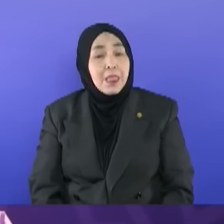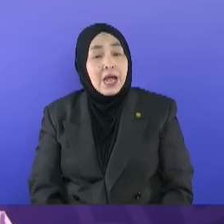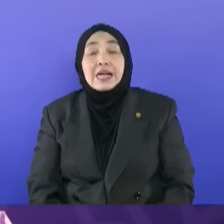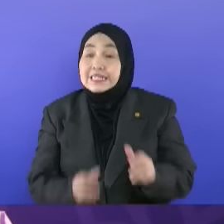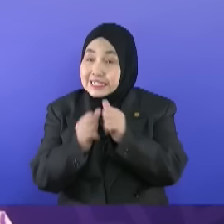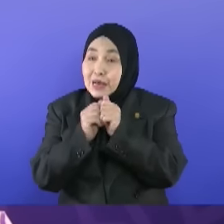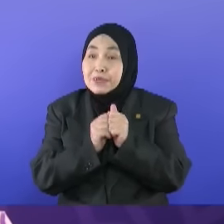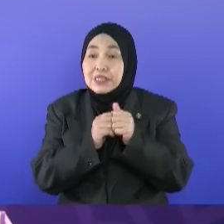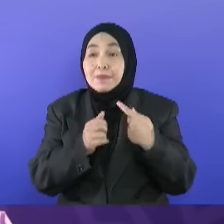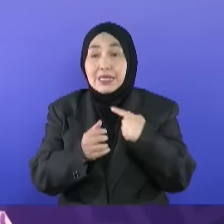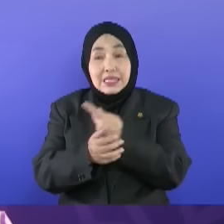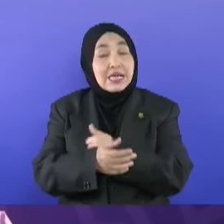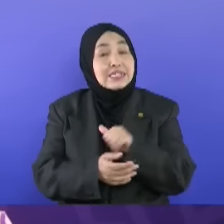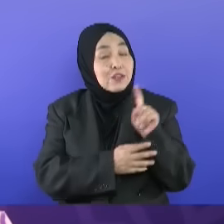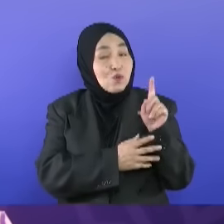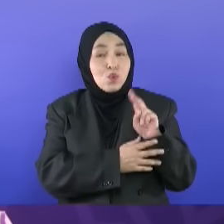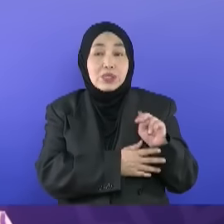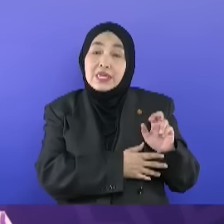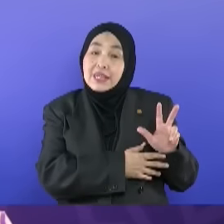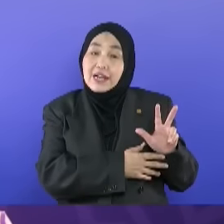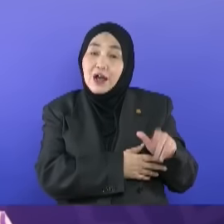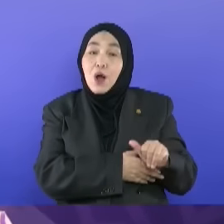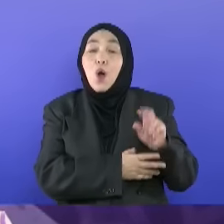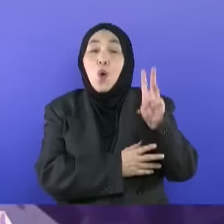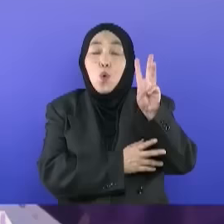Sama-sama. Satu dua tabah